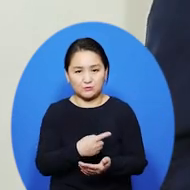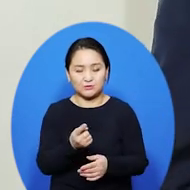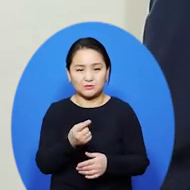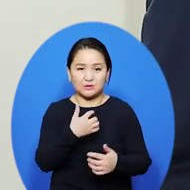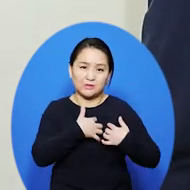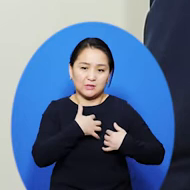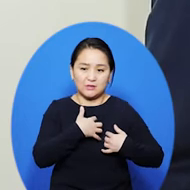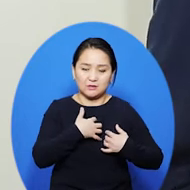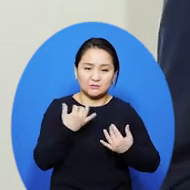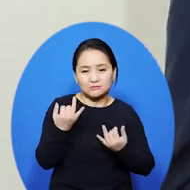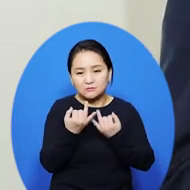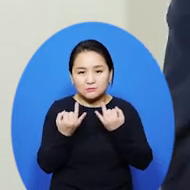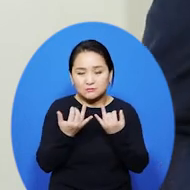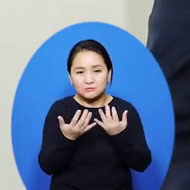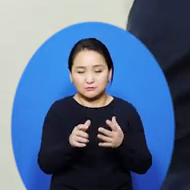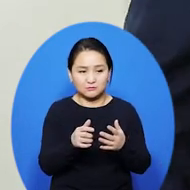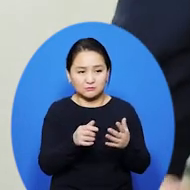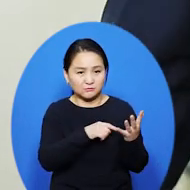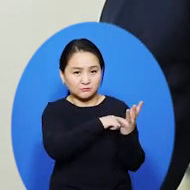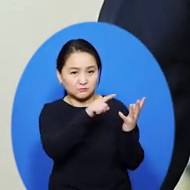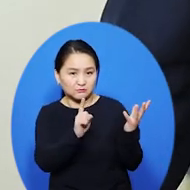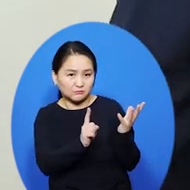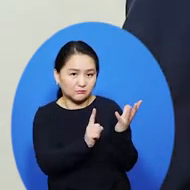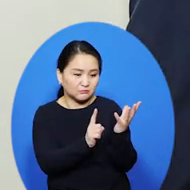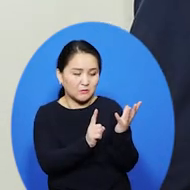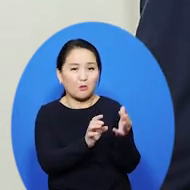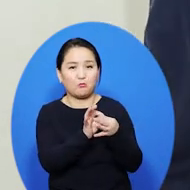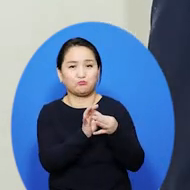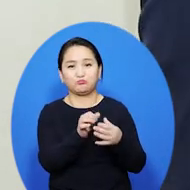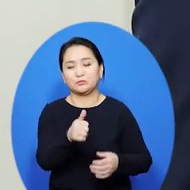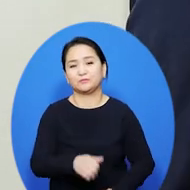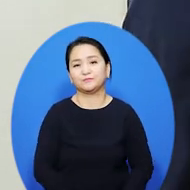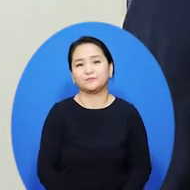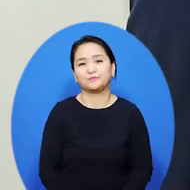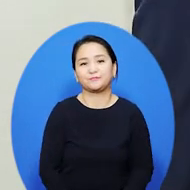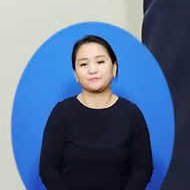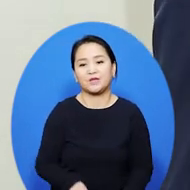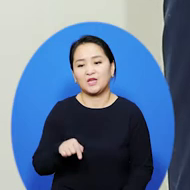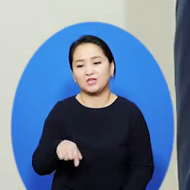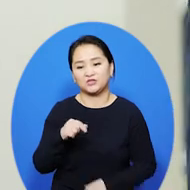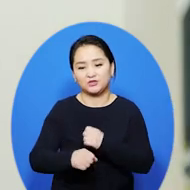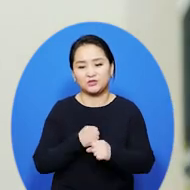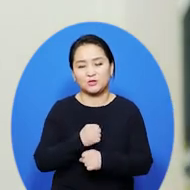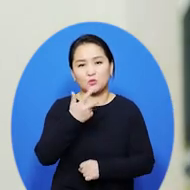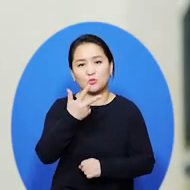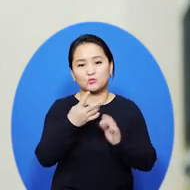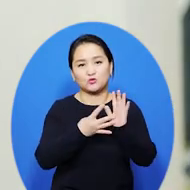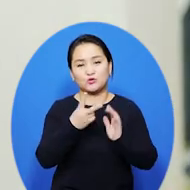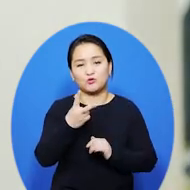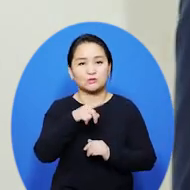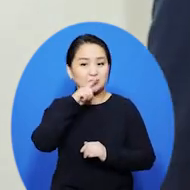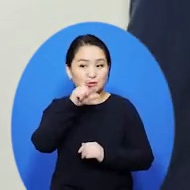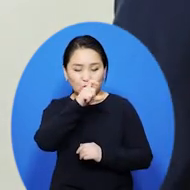ярилцлага тухайн ажил олгогчтой хооронд нь холбогдоод ингээд явна. За энэ жилийн хувьд бол бид нэр 392 залуучуудыг